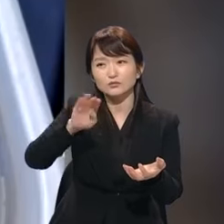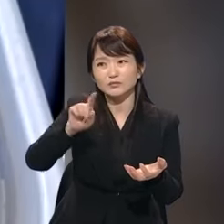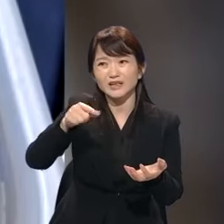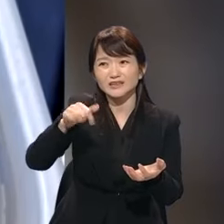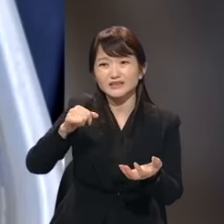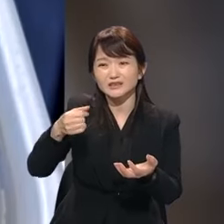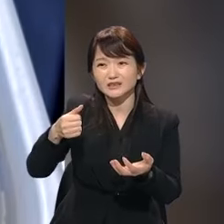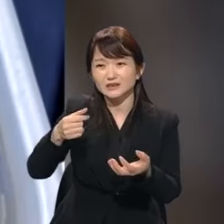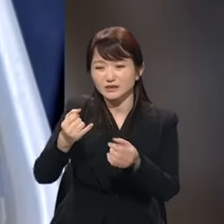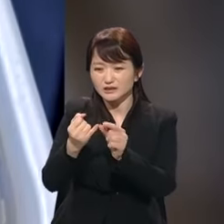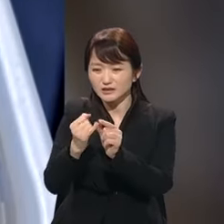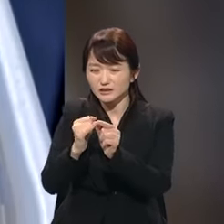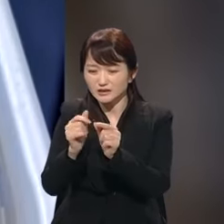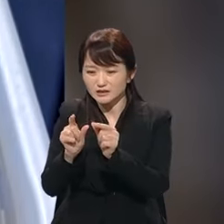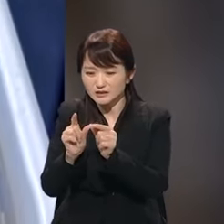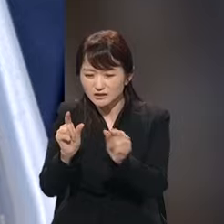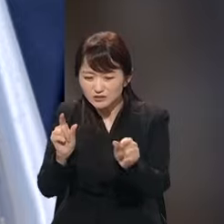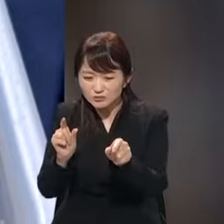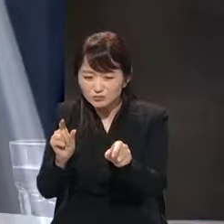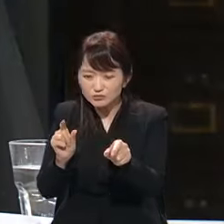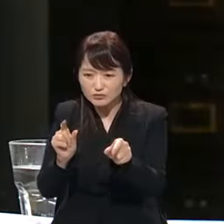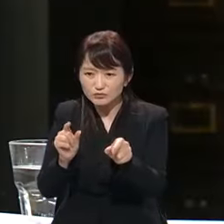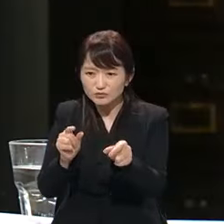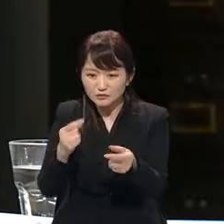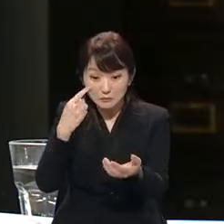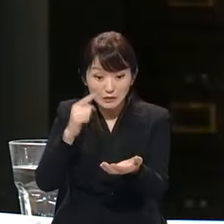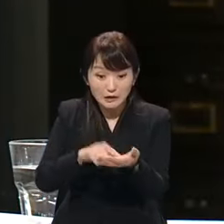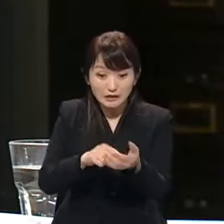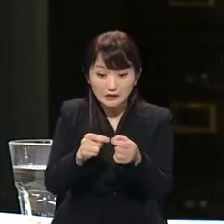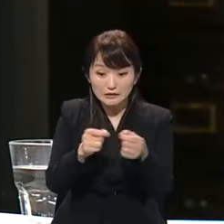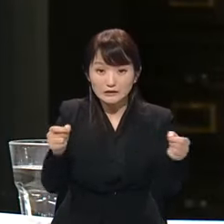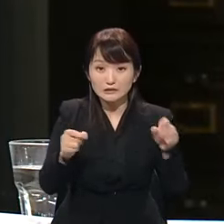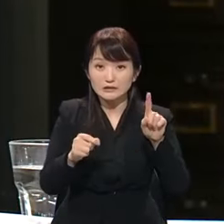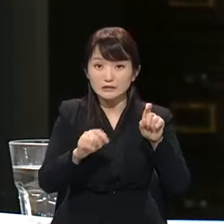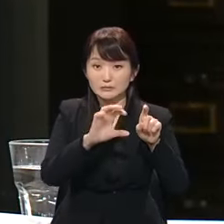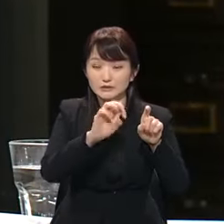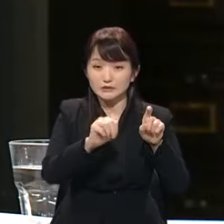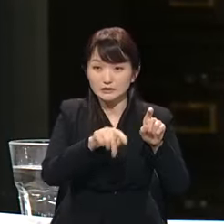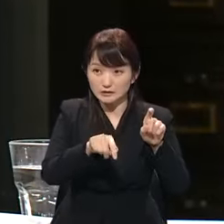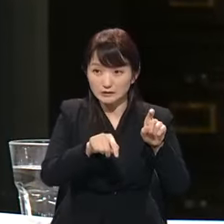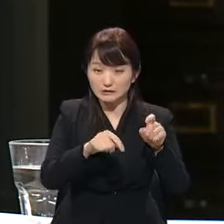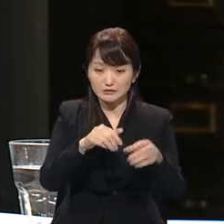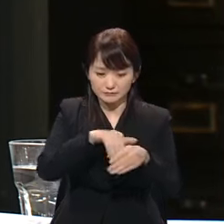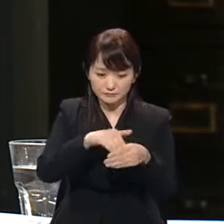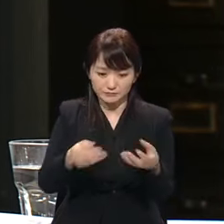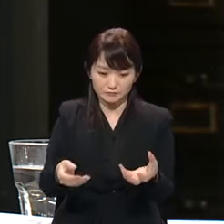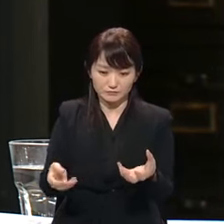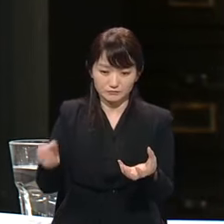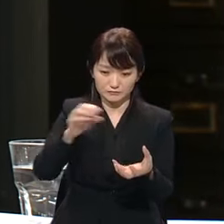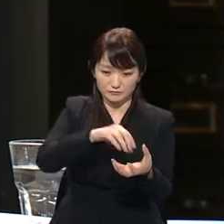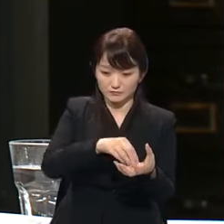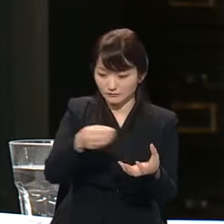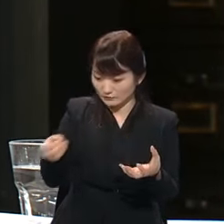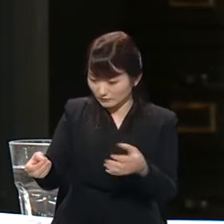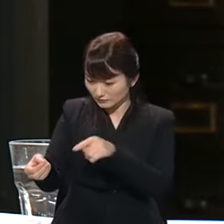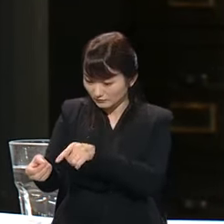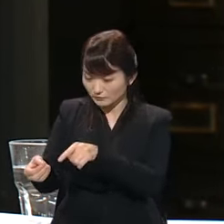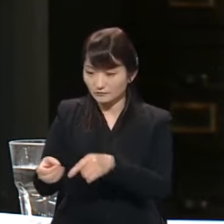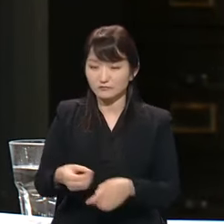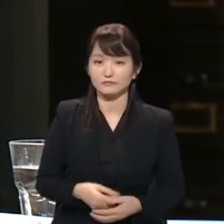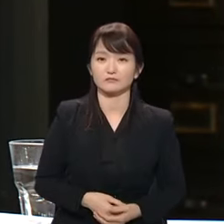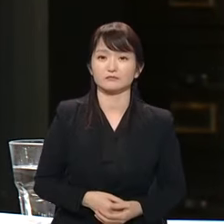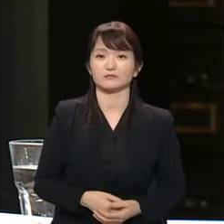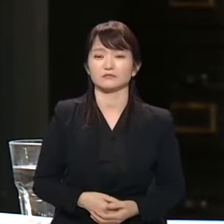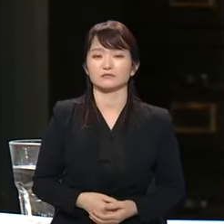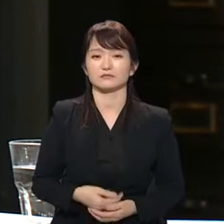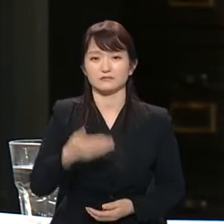겁니다. 무려 길이가 11cm나 되는 뚝배기 조각이 된장찌개 안에서 뾰로롱 하고 나왔습니다. 자,